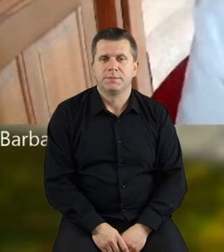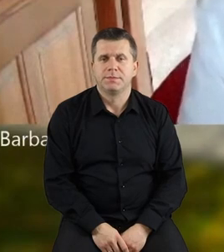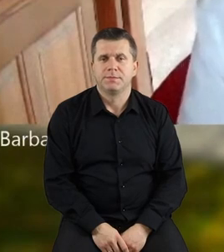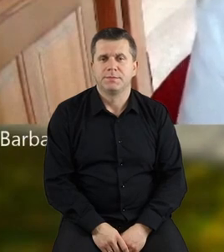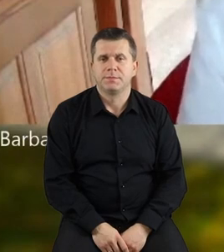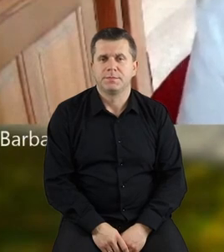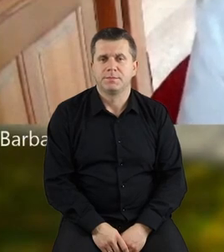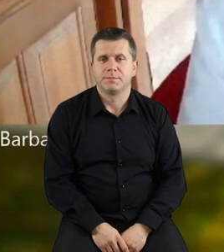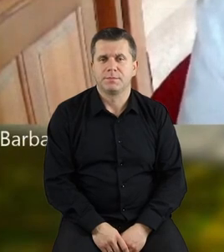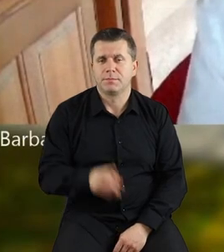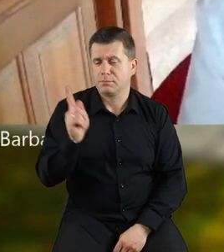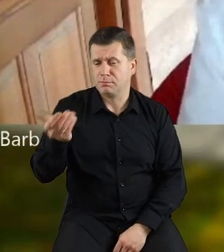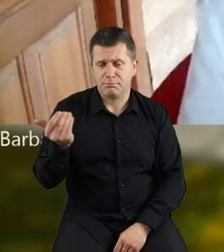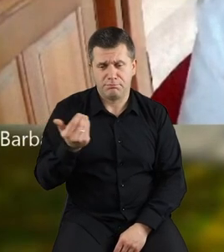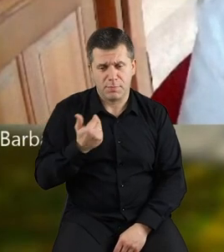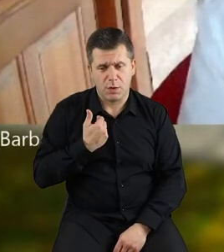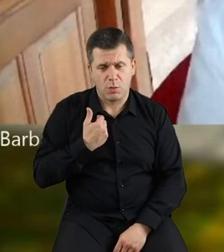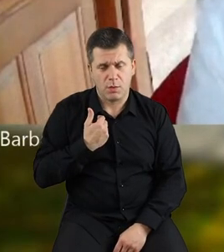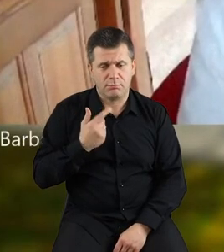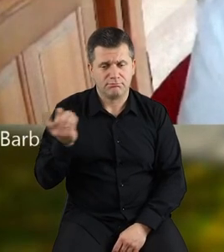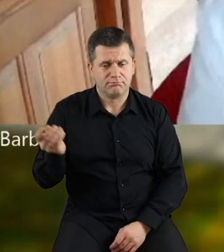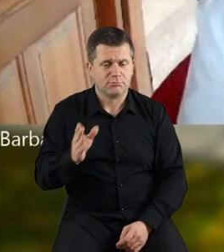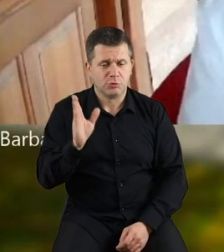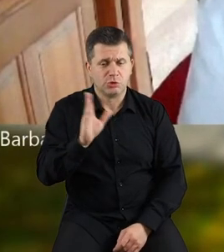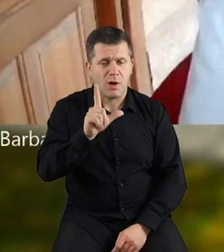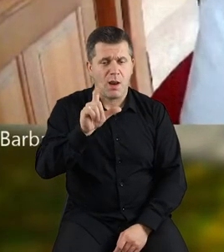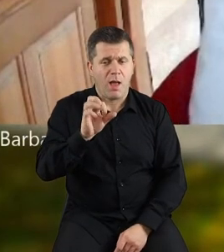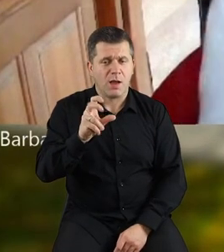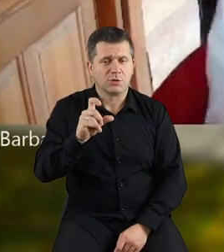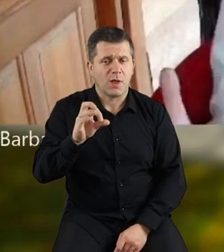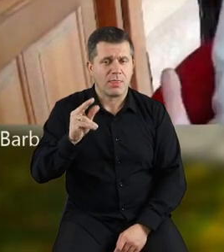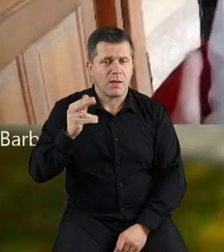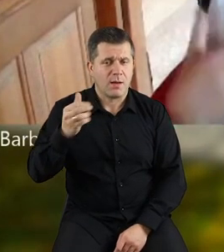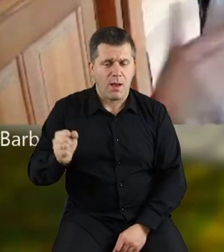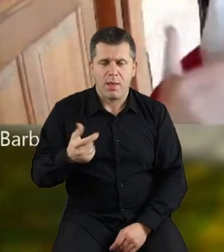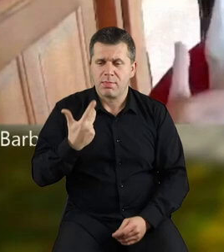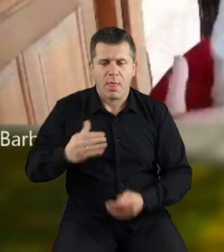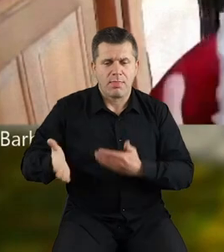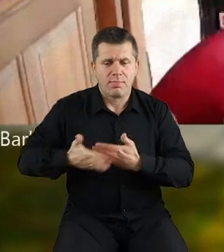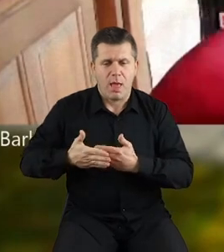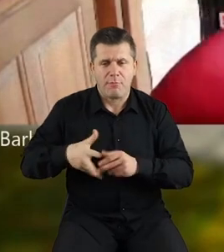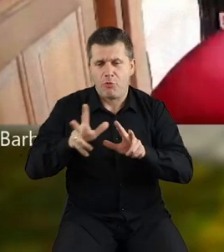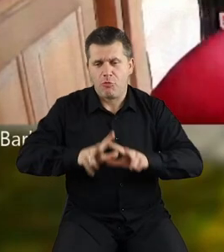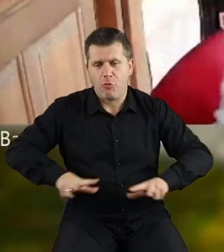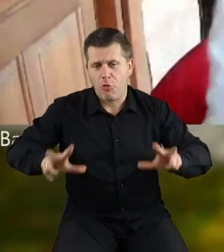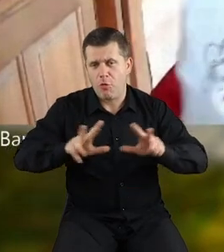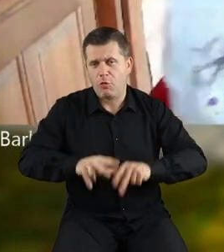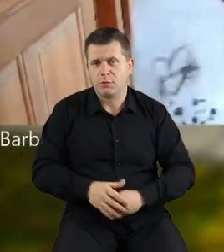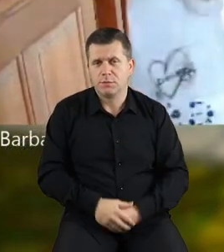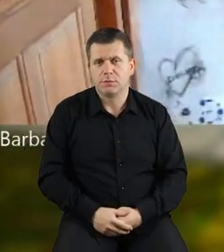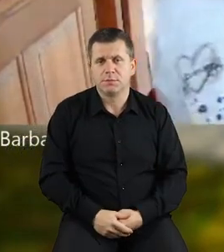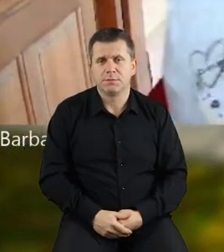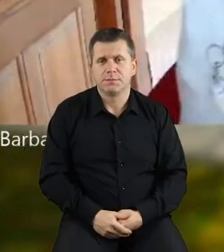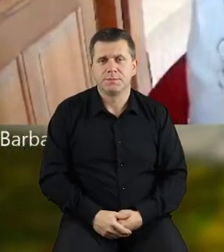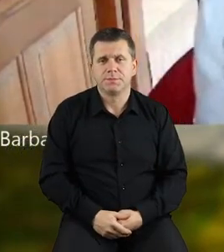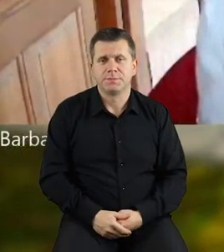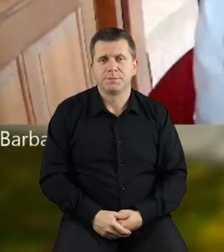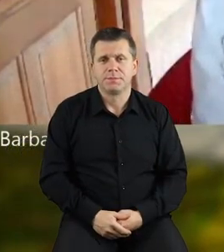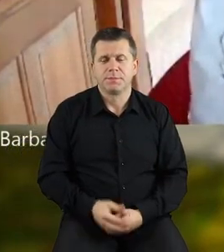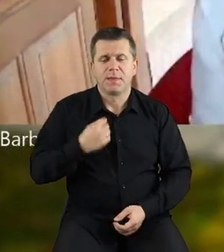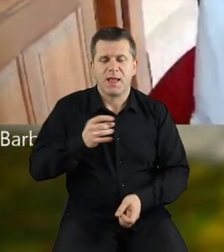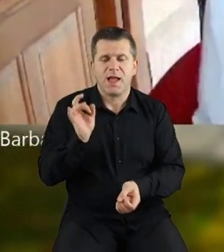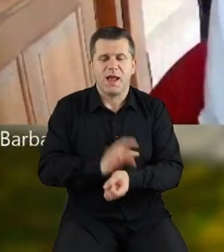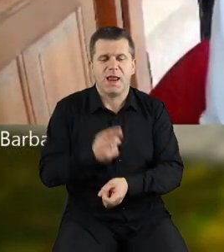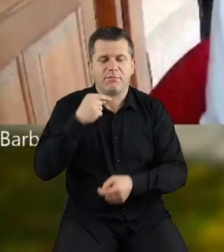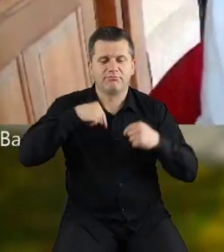Zresztą była szlachcianką. To nie jest moja najbliższa rodzina, więc we mnie ta błękitna krew